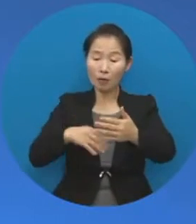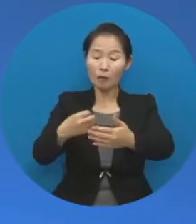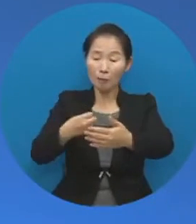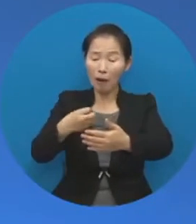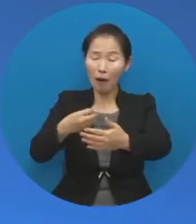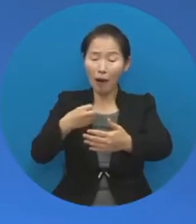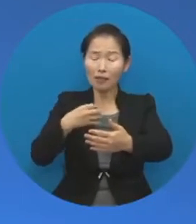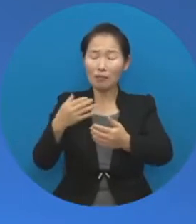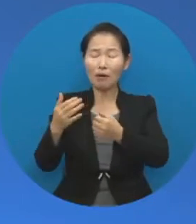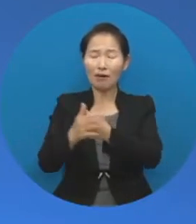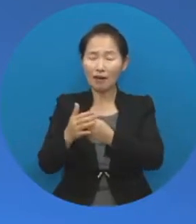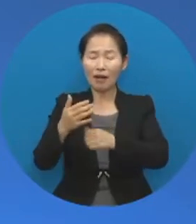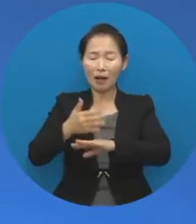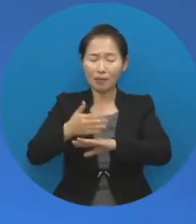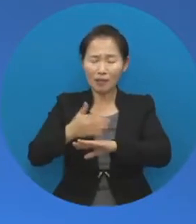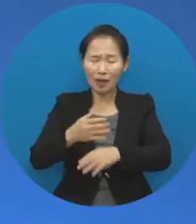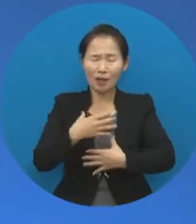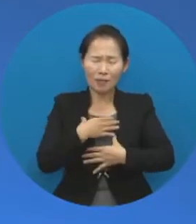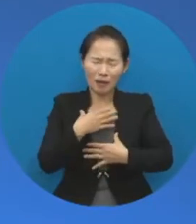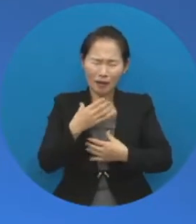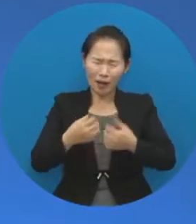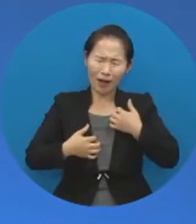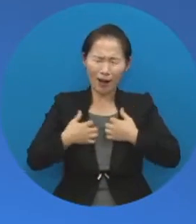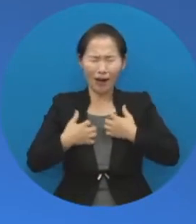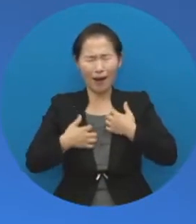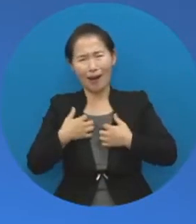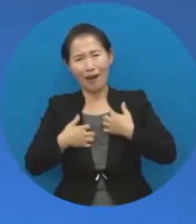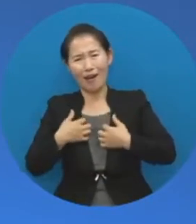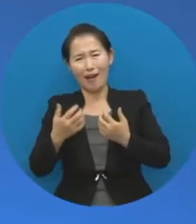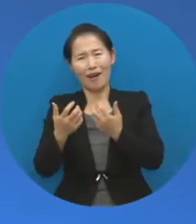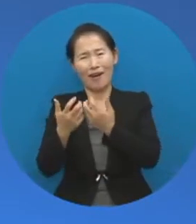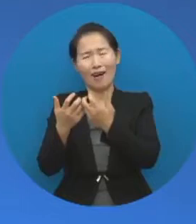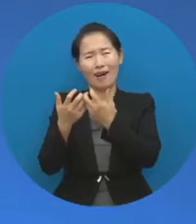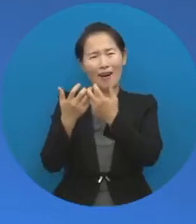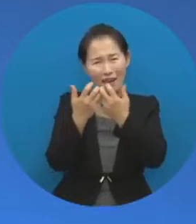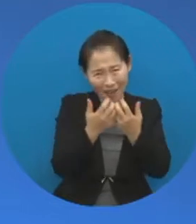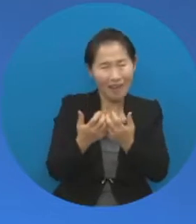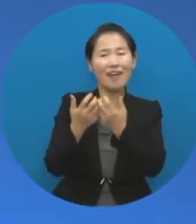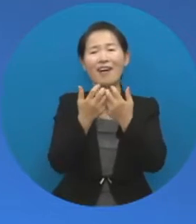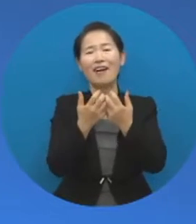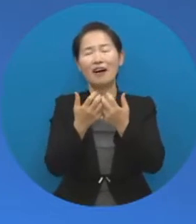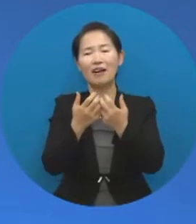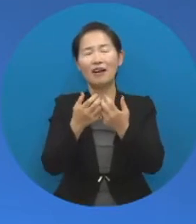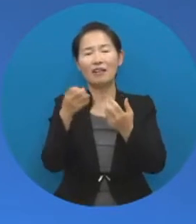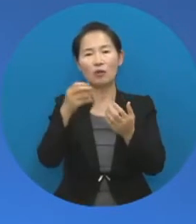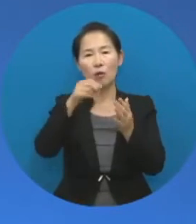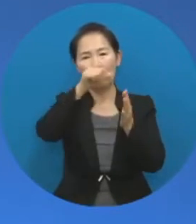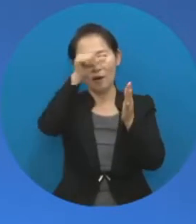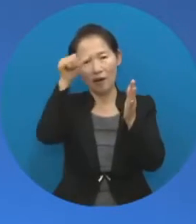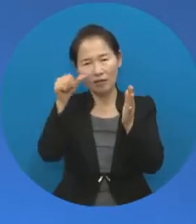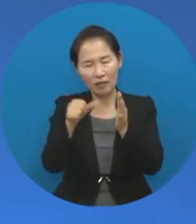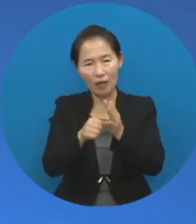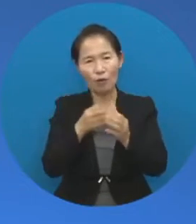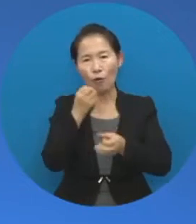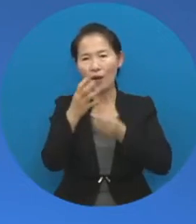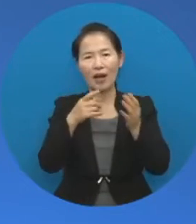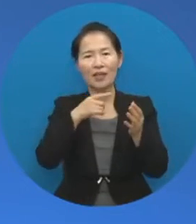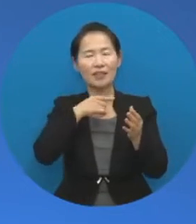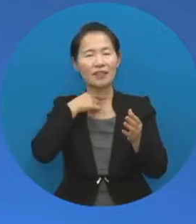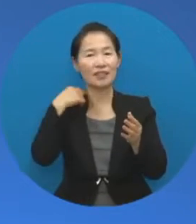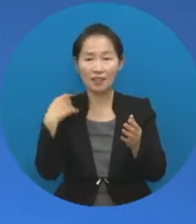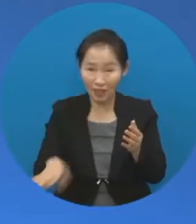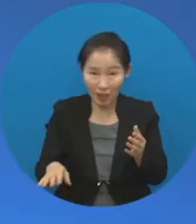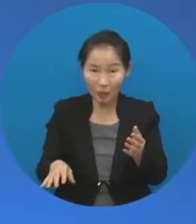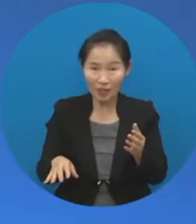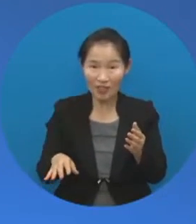이 감사와 기쁨과 평강이 내 안에서 막 넘쳐나기 시작했어요. 그리고 평생 하지 않았던 그 고백, 하나님 제가